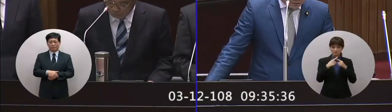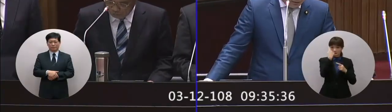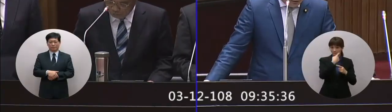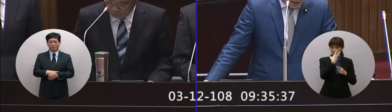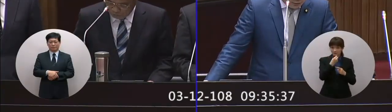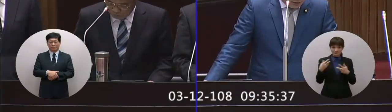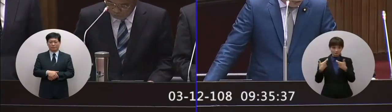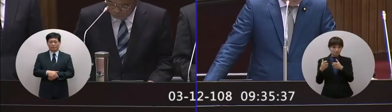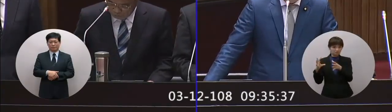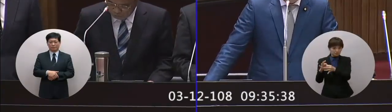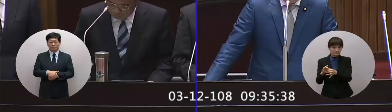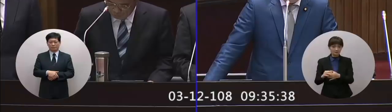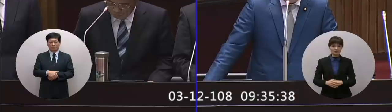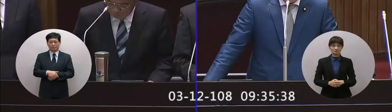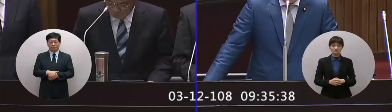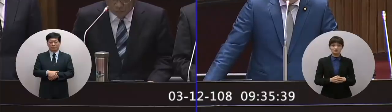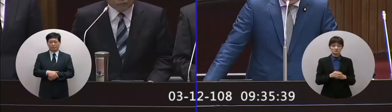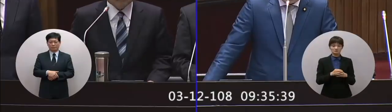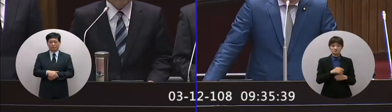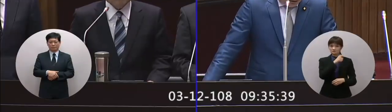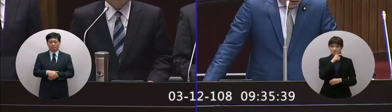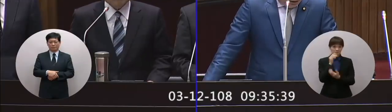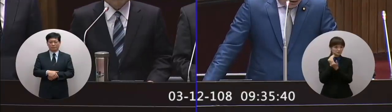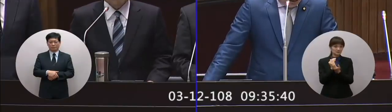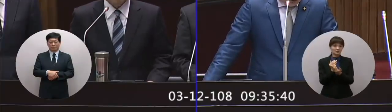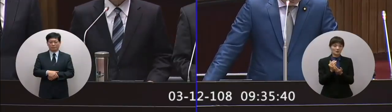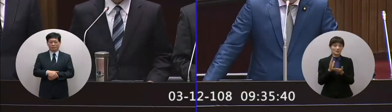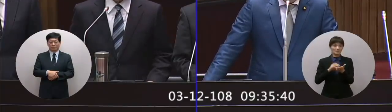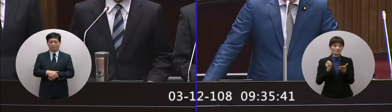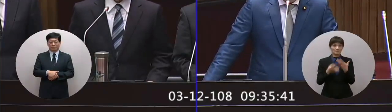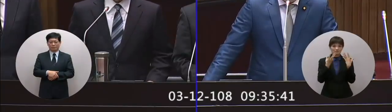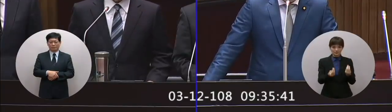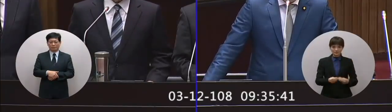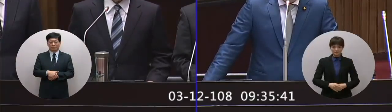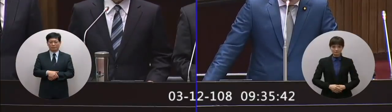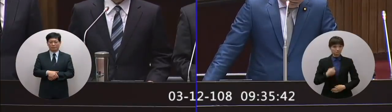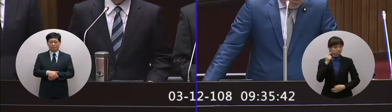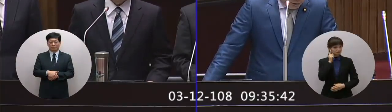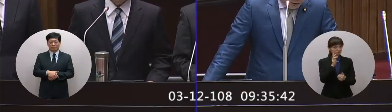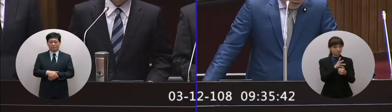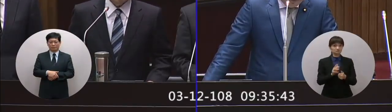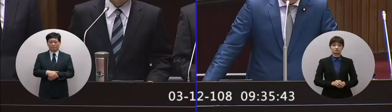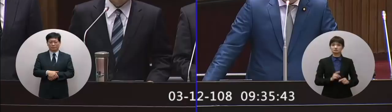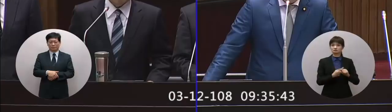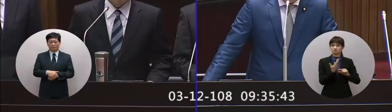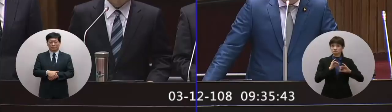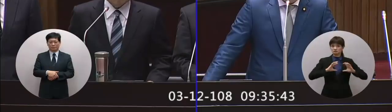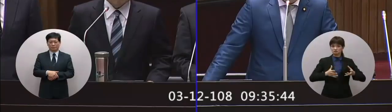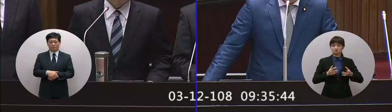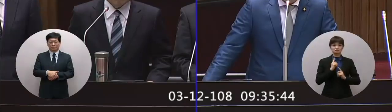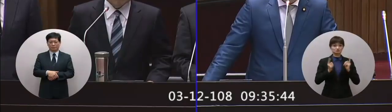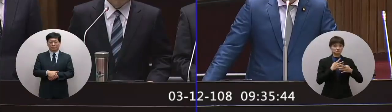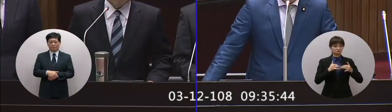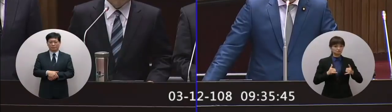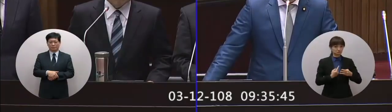须要没有隐私才做得到全面的人脸辨识。院长，自由民主的中华民国。要不要宣誓不会